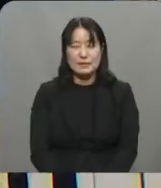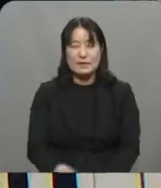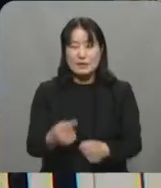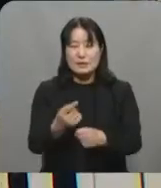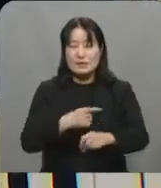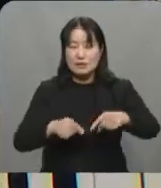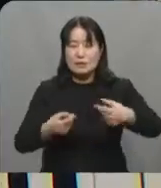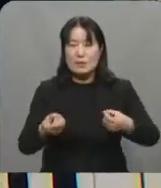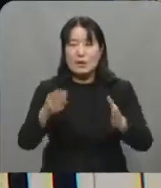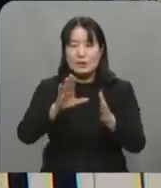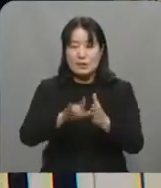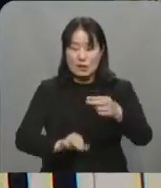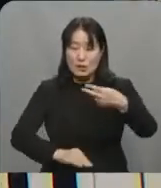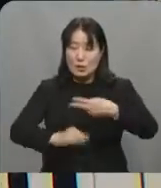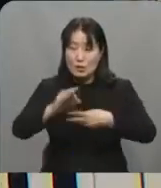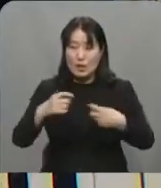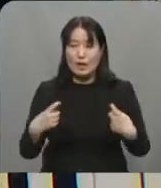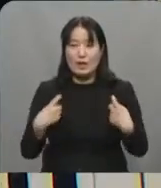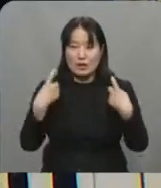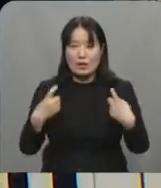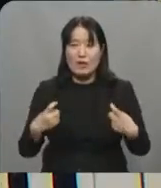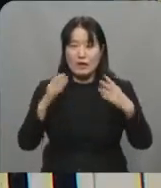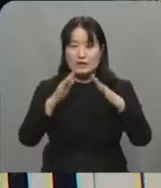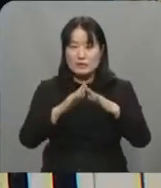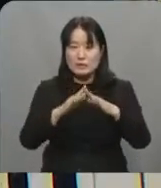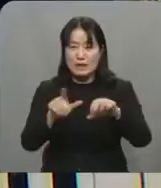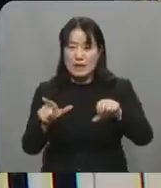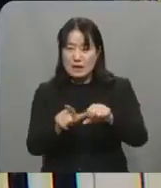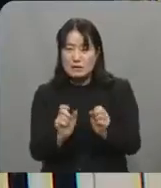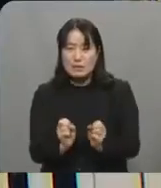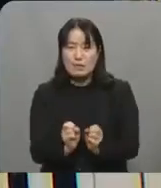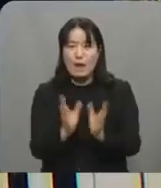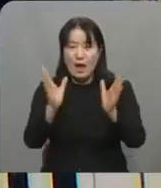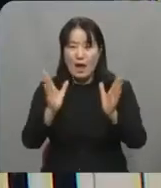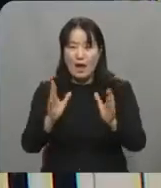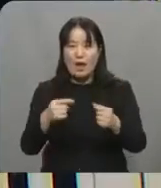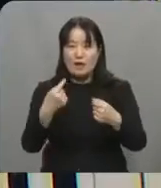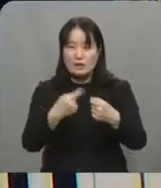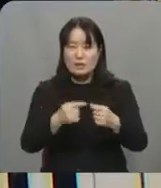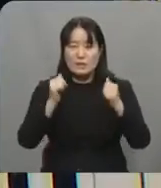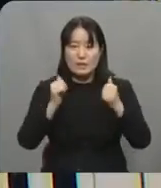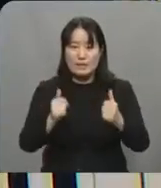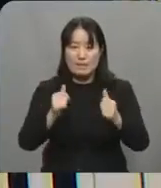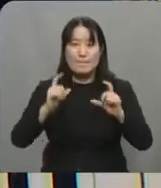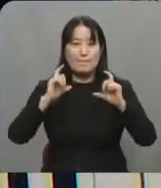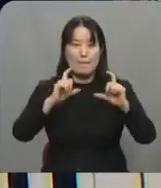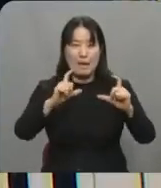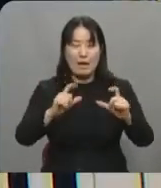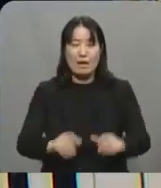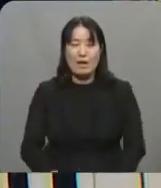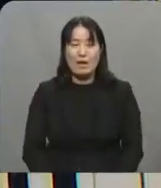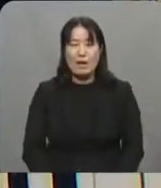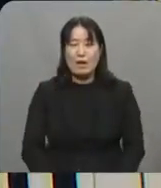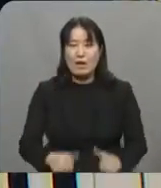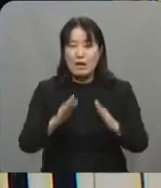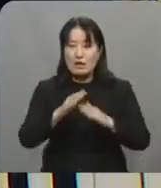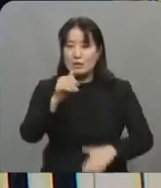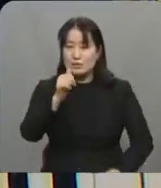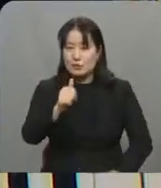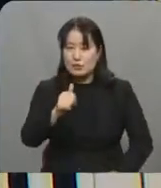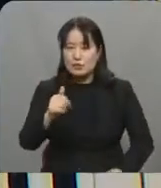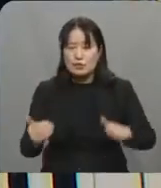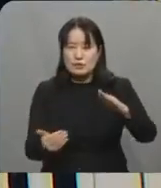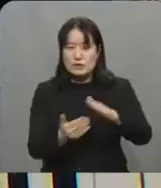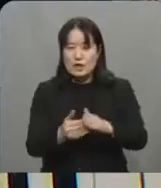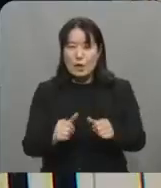지난해 설날 동해시 한 펜션에서 발생한 가스 폭발 사고에 대한 법원의 1심 선고가 내려졌습니다. 펜션 업주 등에게 최고